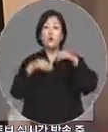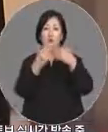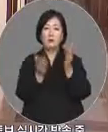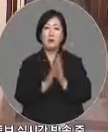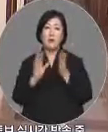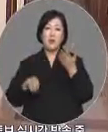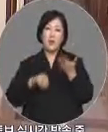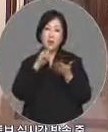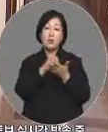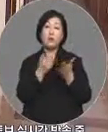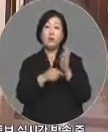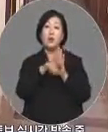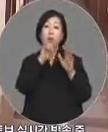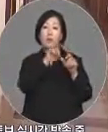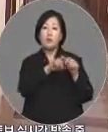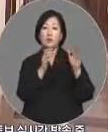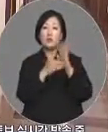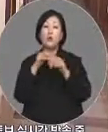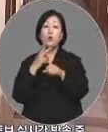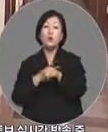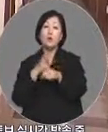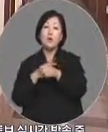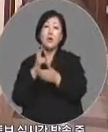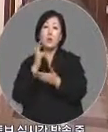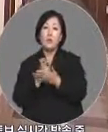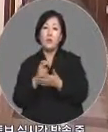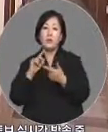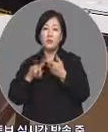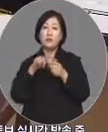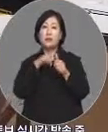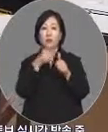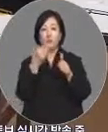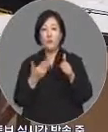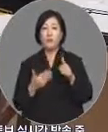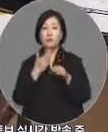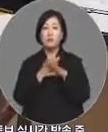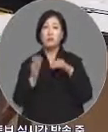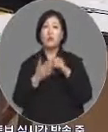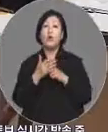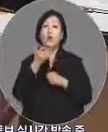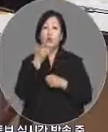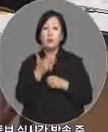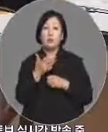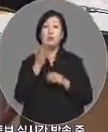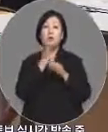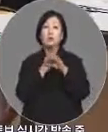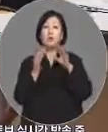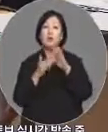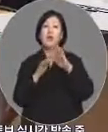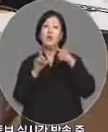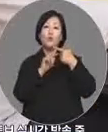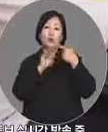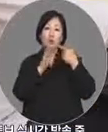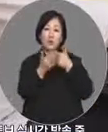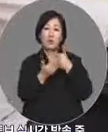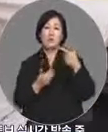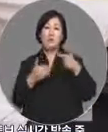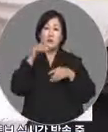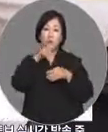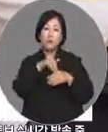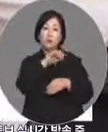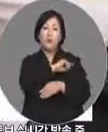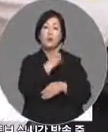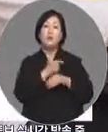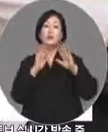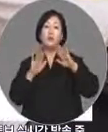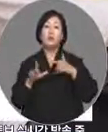지금. 교사들도 선거법에 대한 연수를 받고 있습니다. 만 18세 중에 6월 2일 이전 출생자에게 투표권이 주어지는